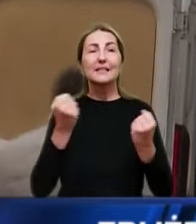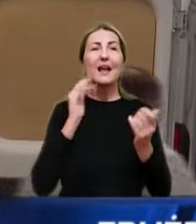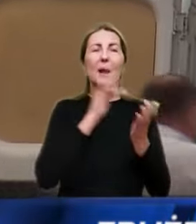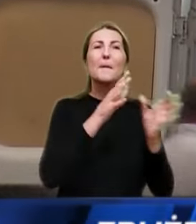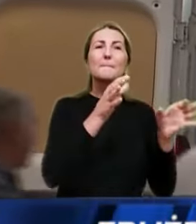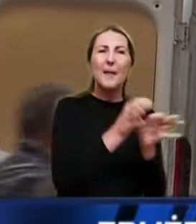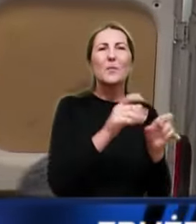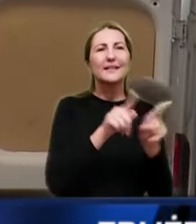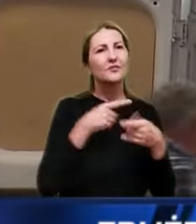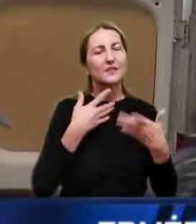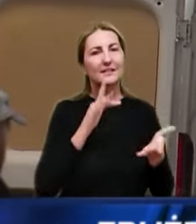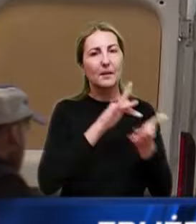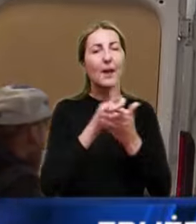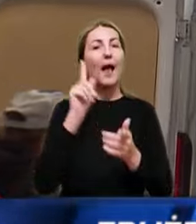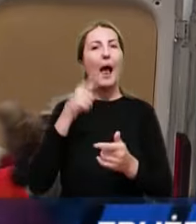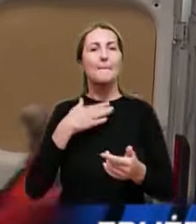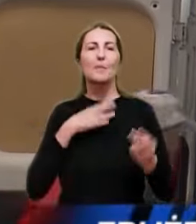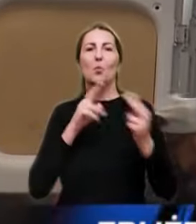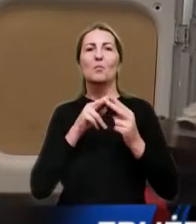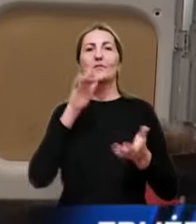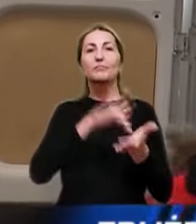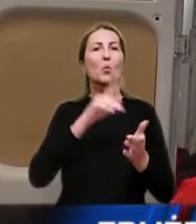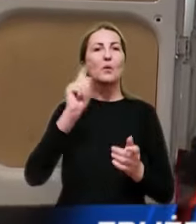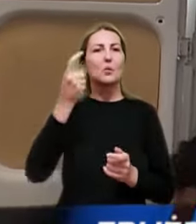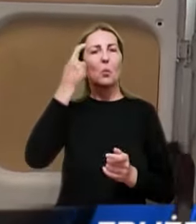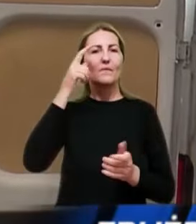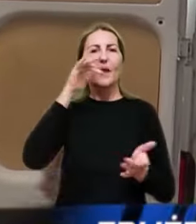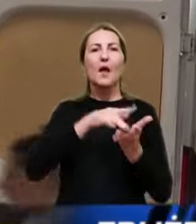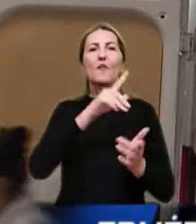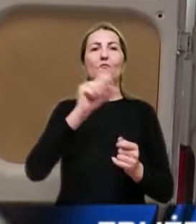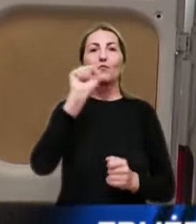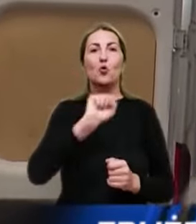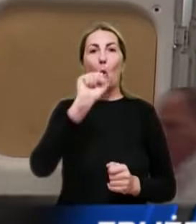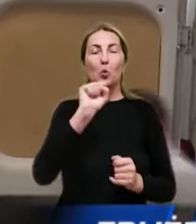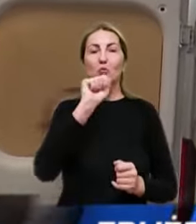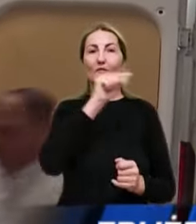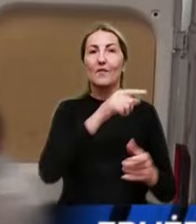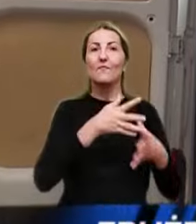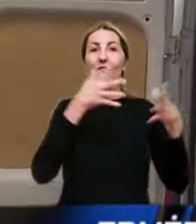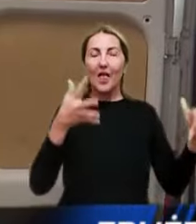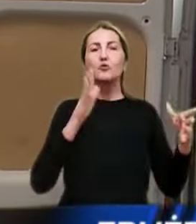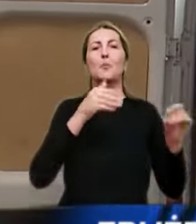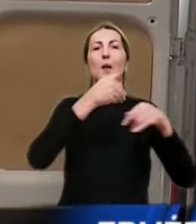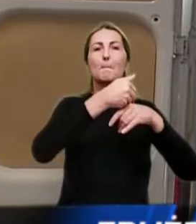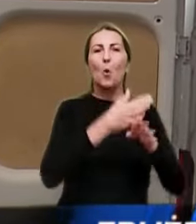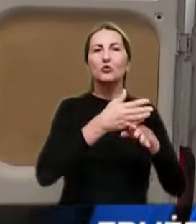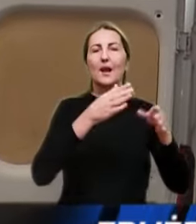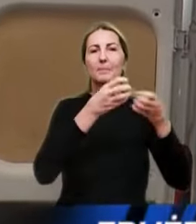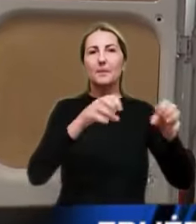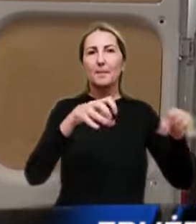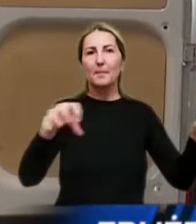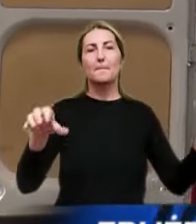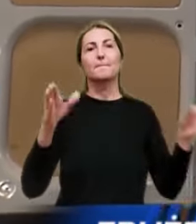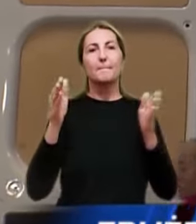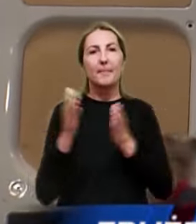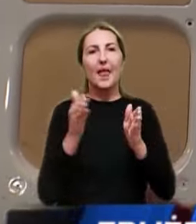Wrocławiu jest zrobiony kup specjalnie dla nas. My większymi ilościami tam będziemy mogli przewozić, natomiast oni już mniejszymi samochodami będą